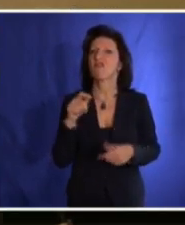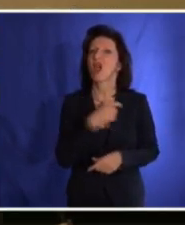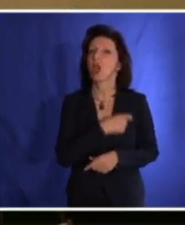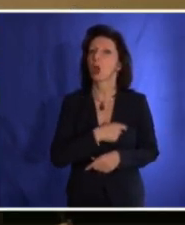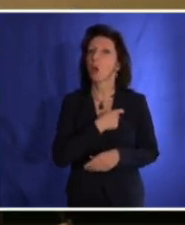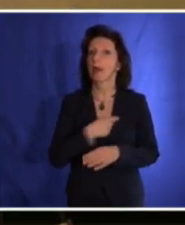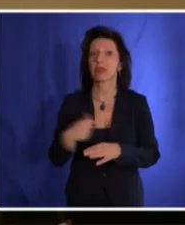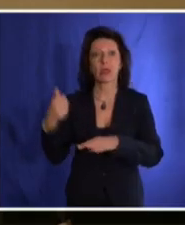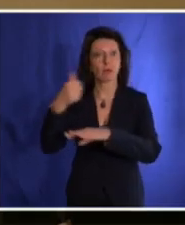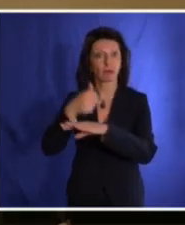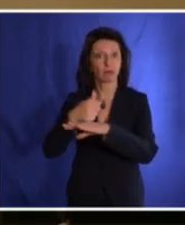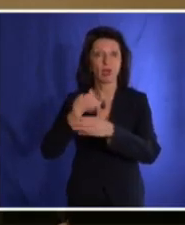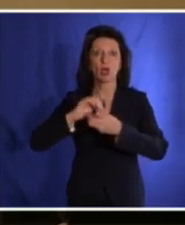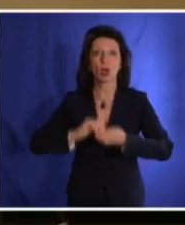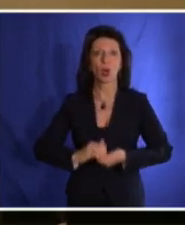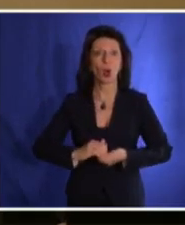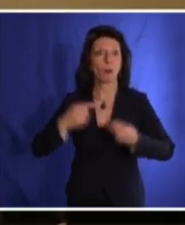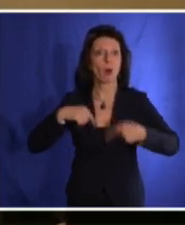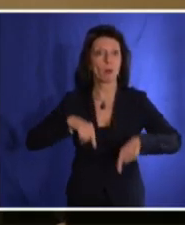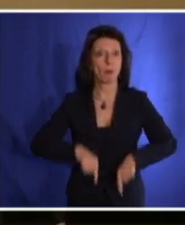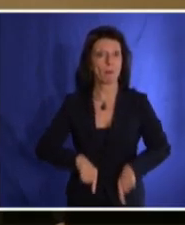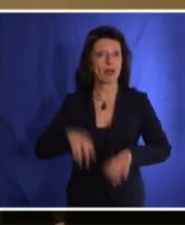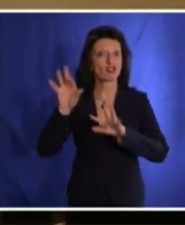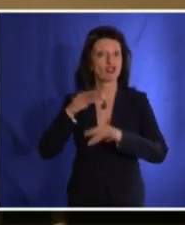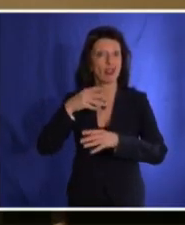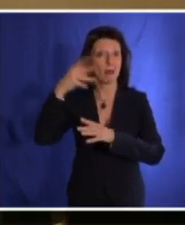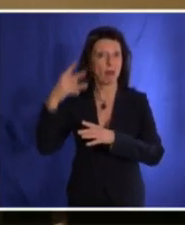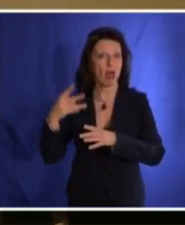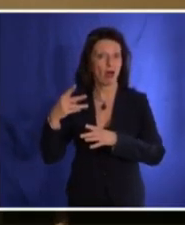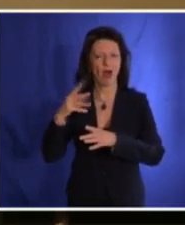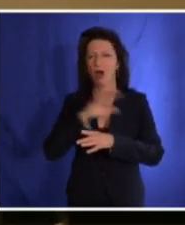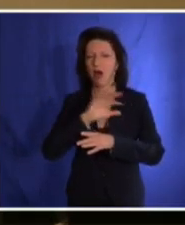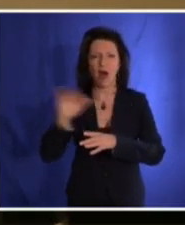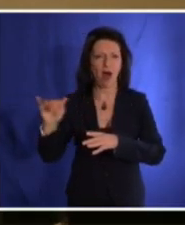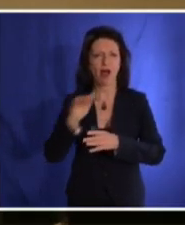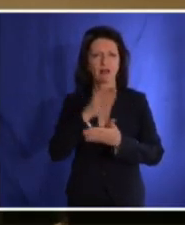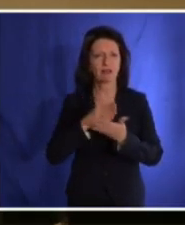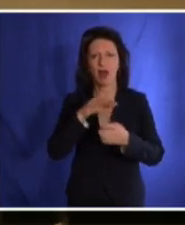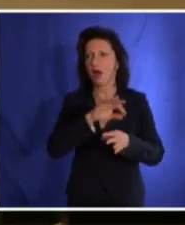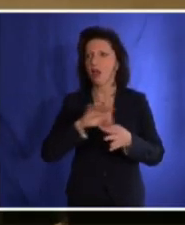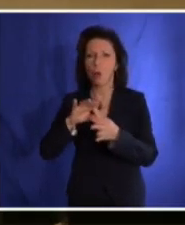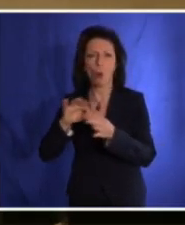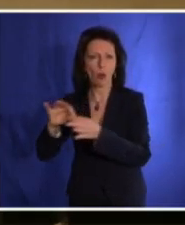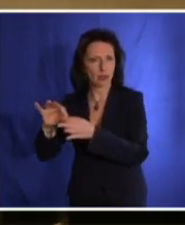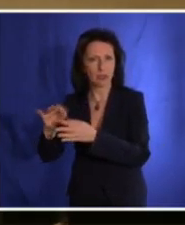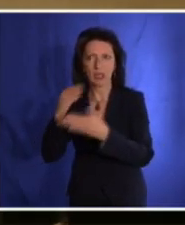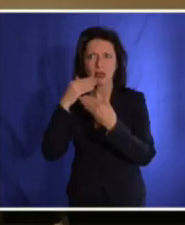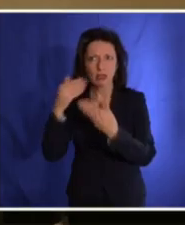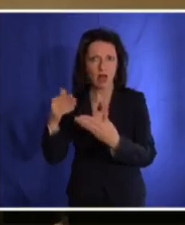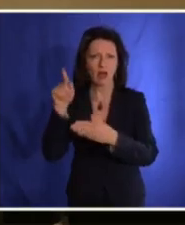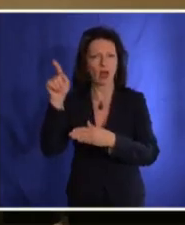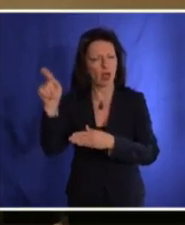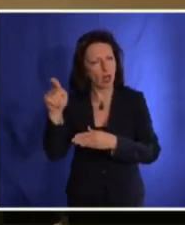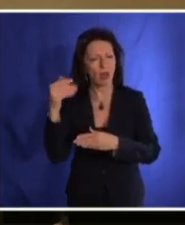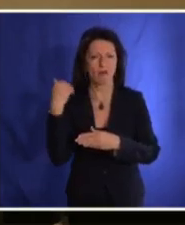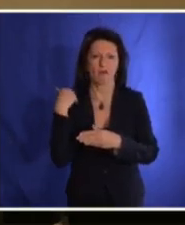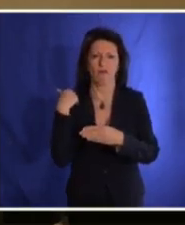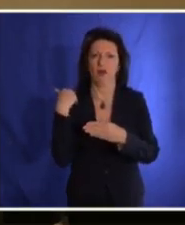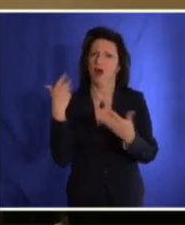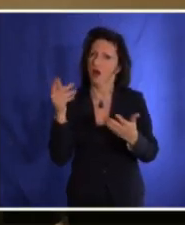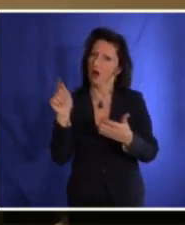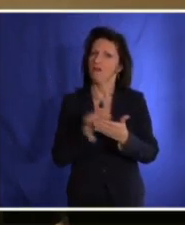Wahlkomitee-Vorsitzenden Clubobmann Klaus Schneeberger und allen Teilorganisationen für die einstimmige Vorbereitung